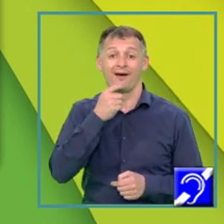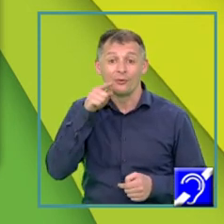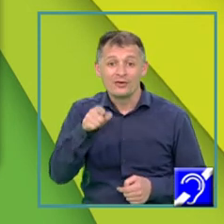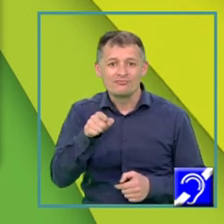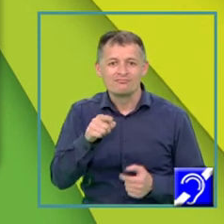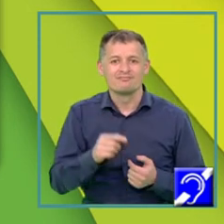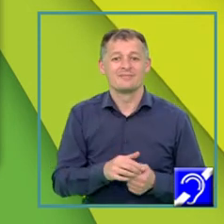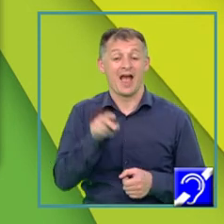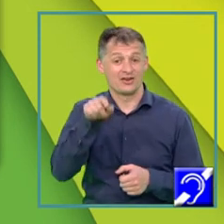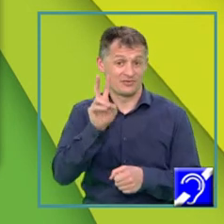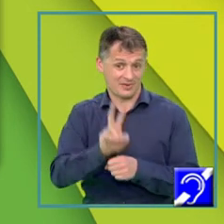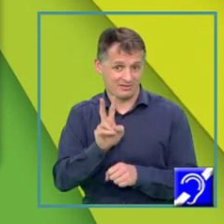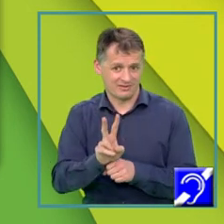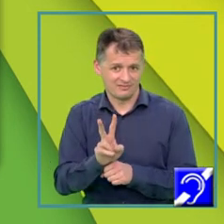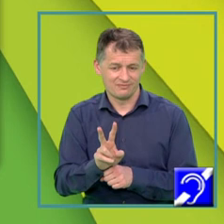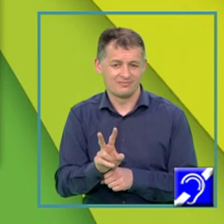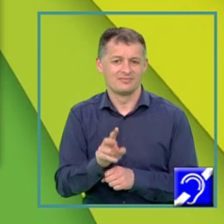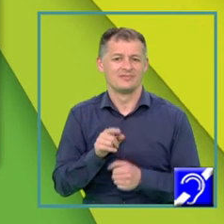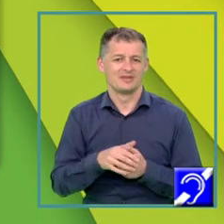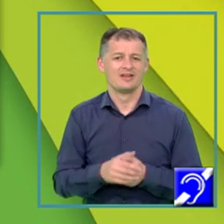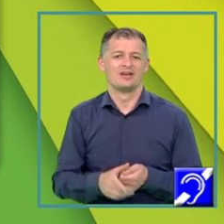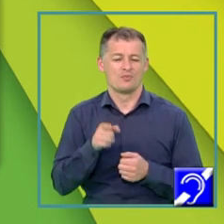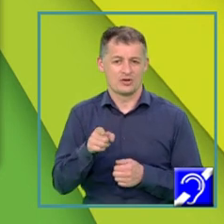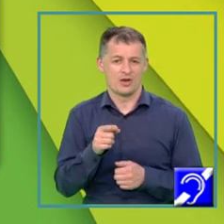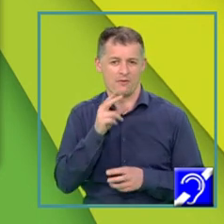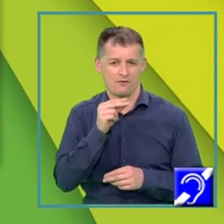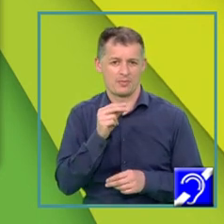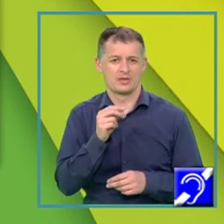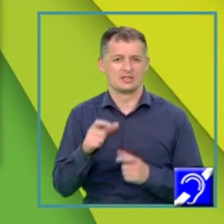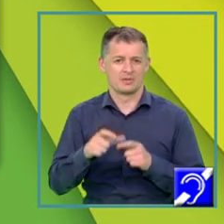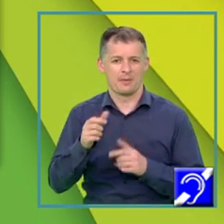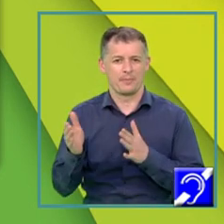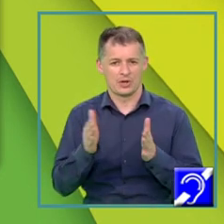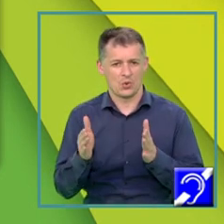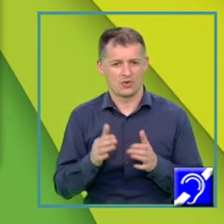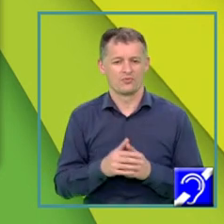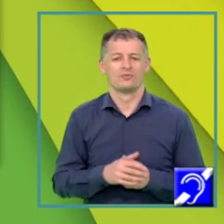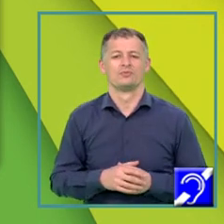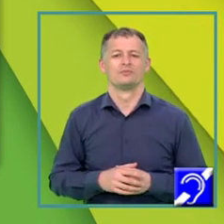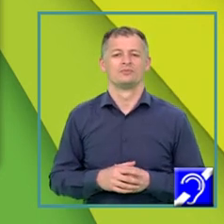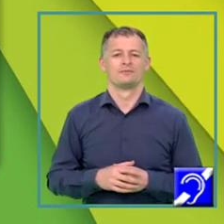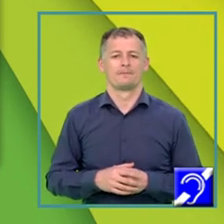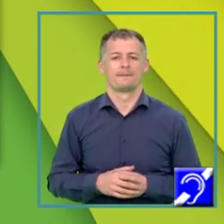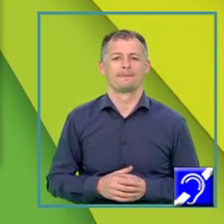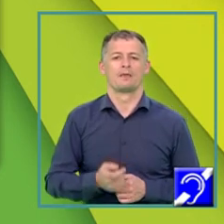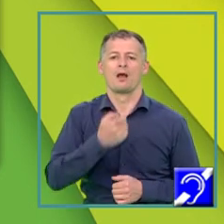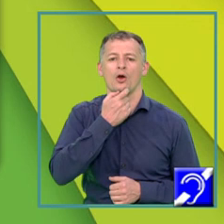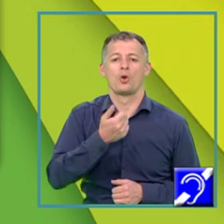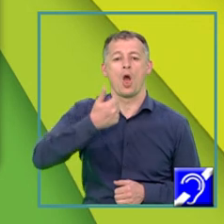fiți atenți, pentru că doar așa mă credeți că vorbim de perioada 1491-1500. Se întâmpla în